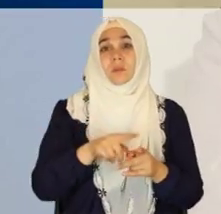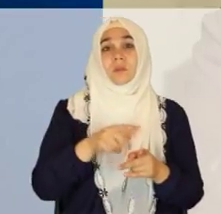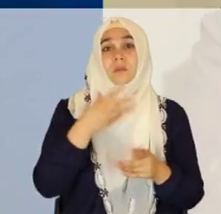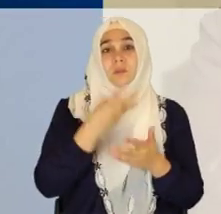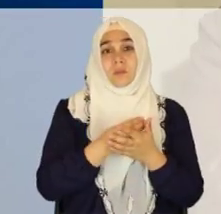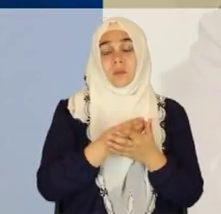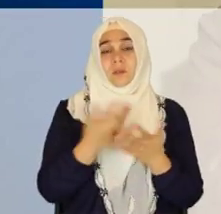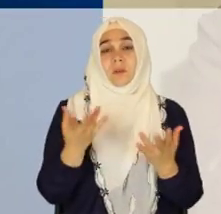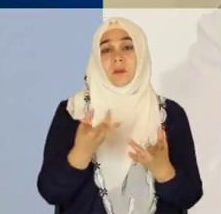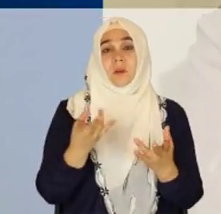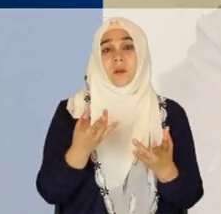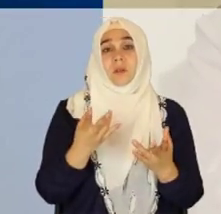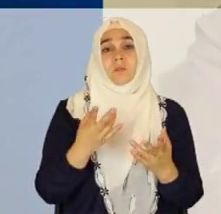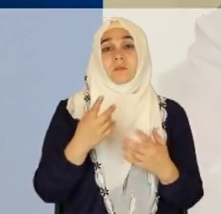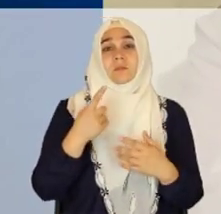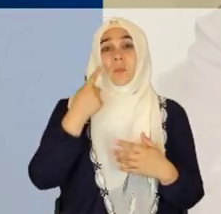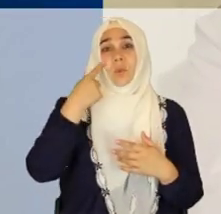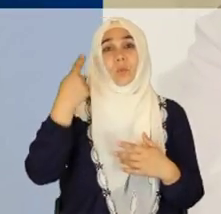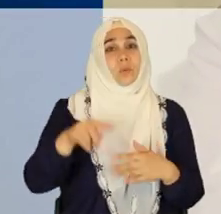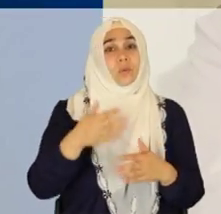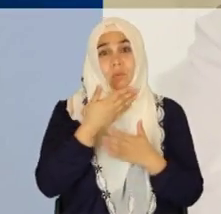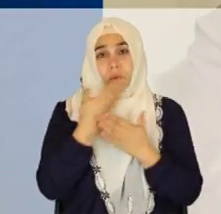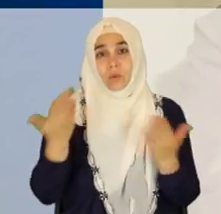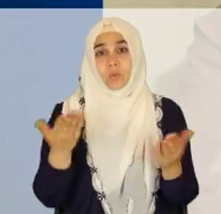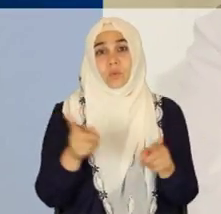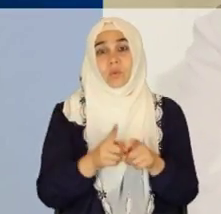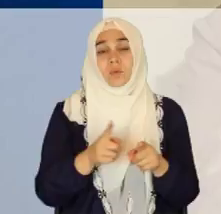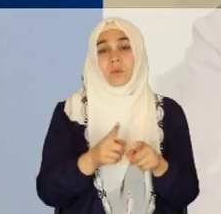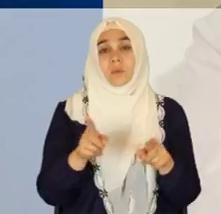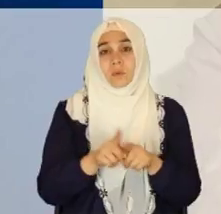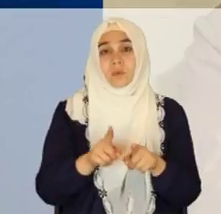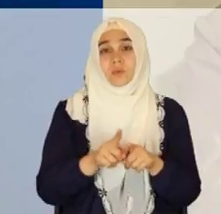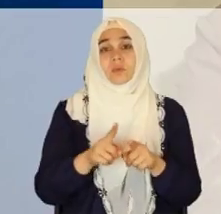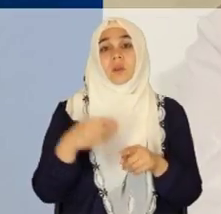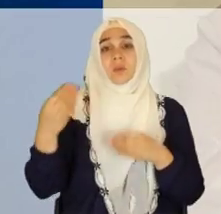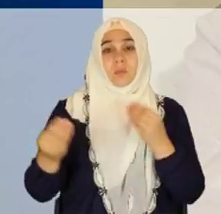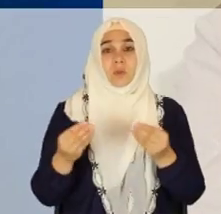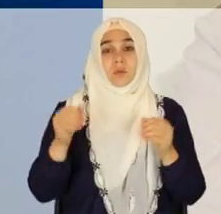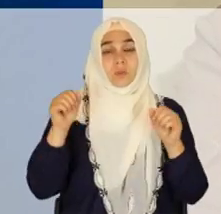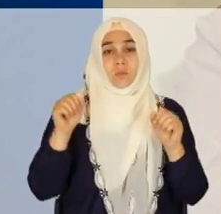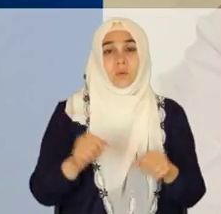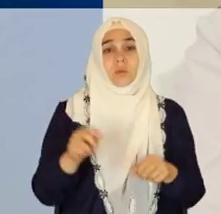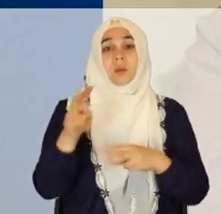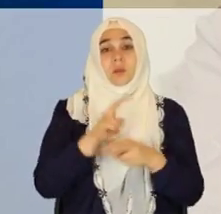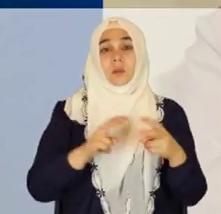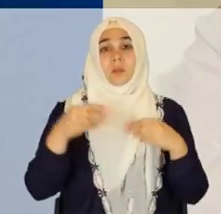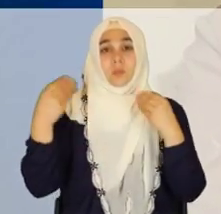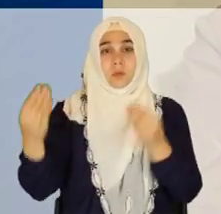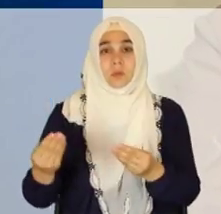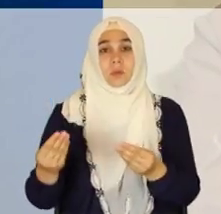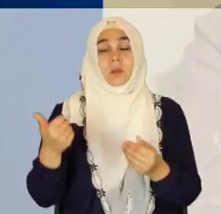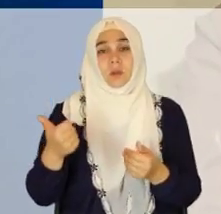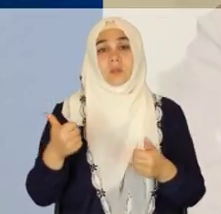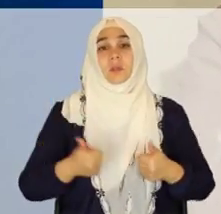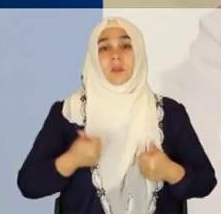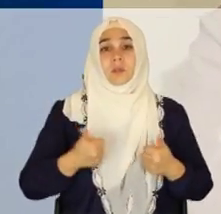saqlab turibdi. Unaqa surbetlik qilmayapti. Ana o'shnaqalarni nima qilish kerak? Izlab olish kerak.